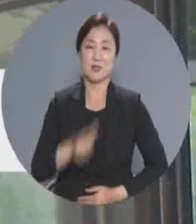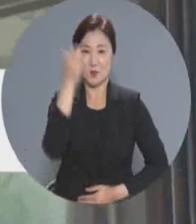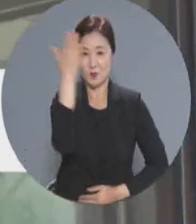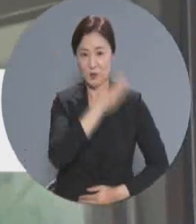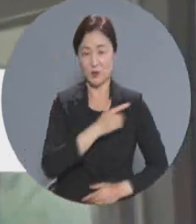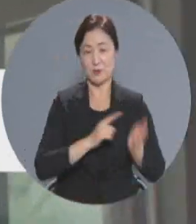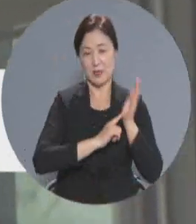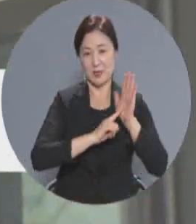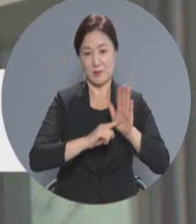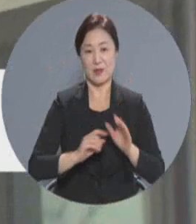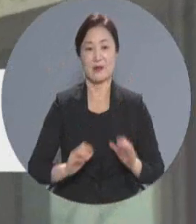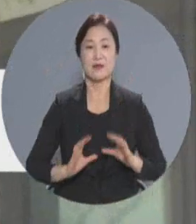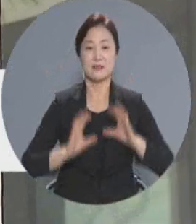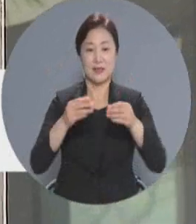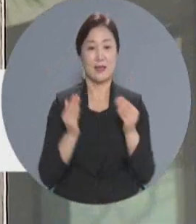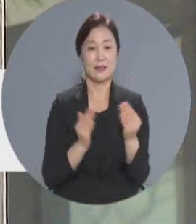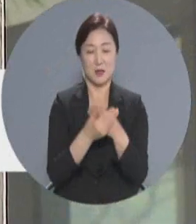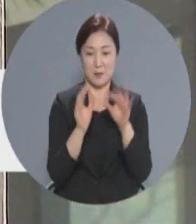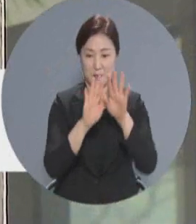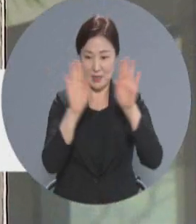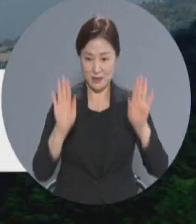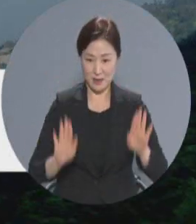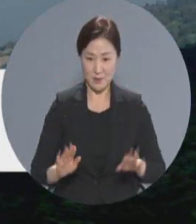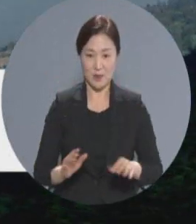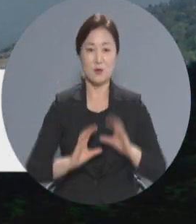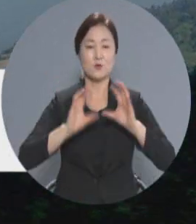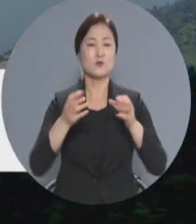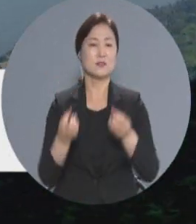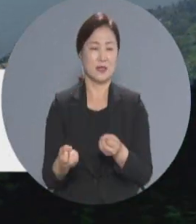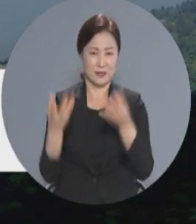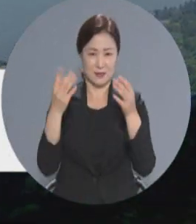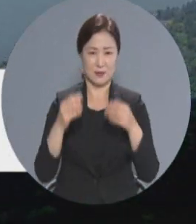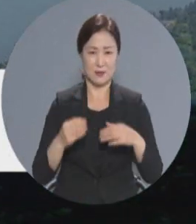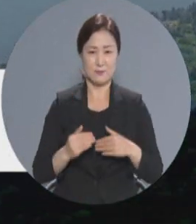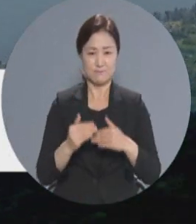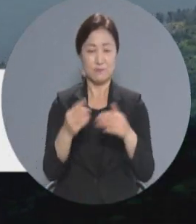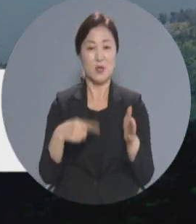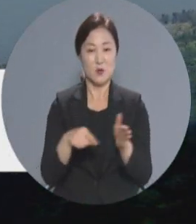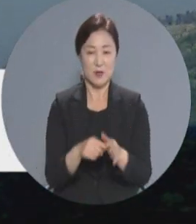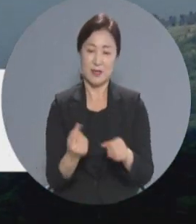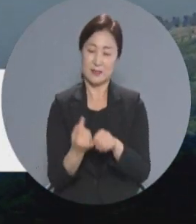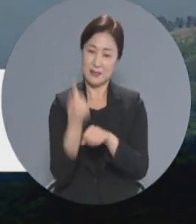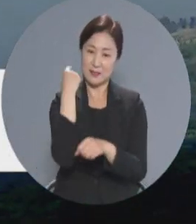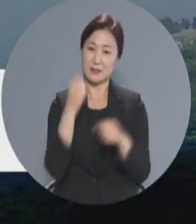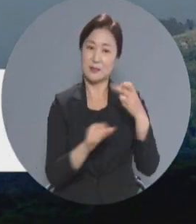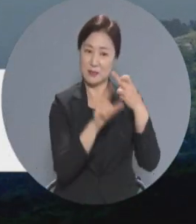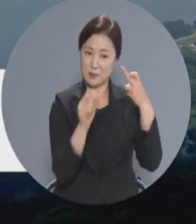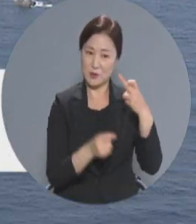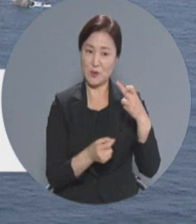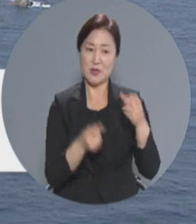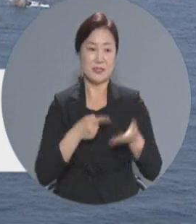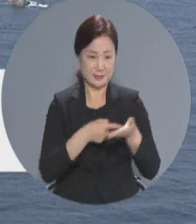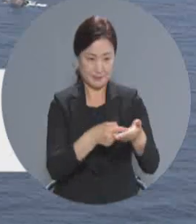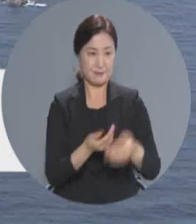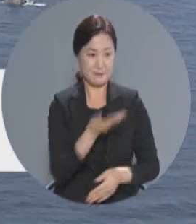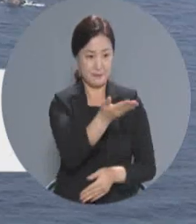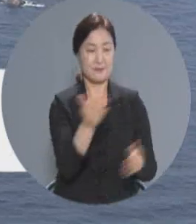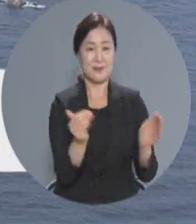여수시는 세계섬박람회를 국제행사로 개최하기 위해 지난해 12월 행사 개최 계획서를 기재부에 제출한